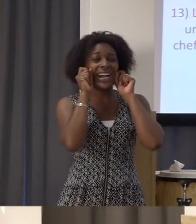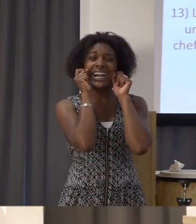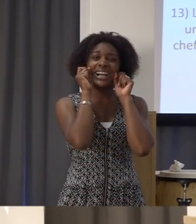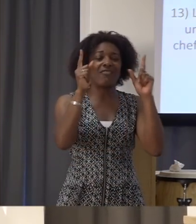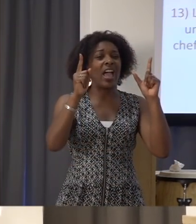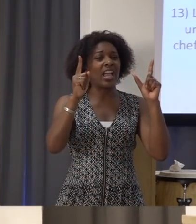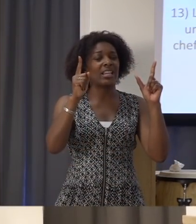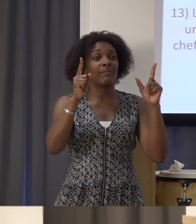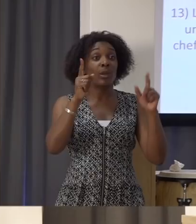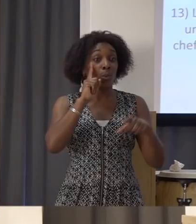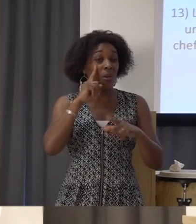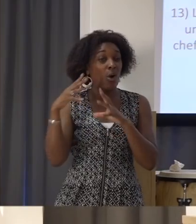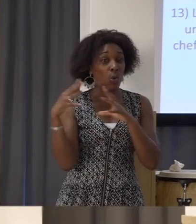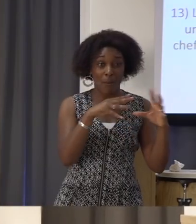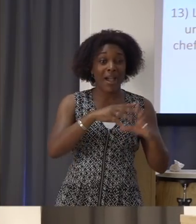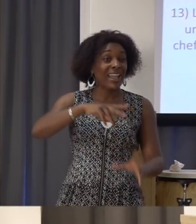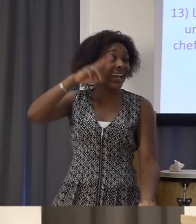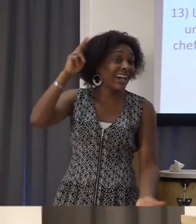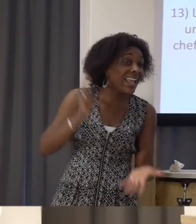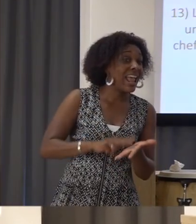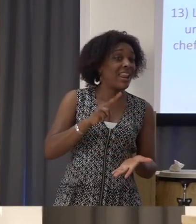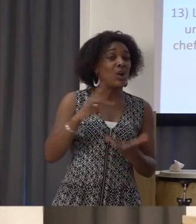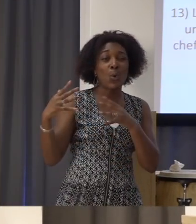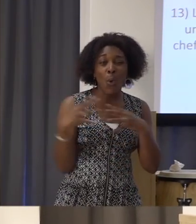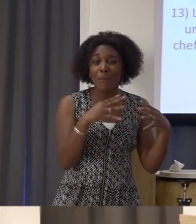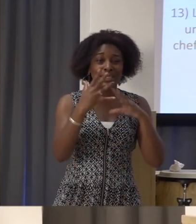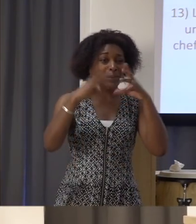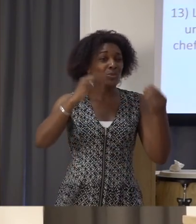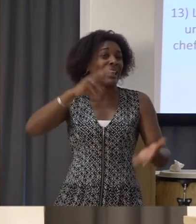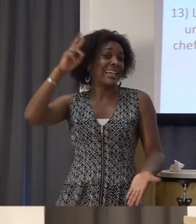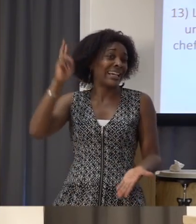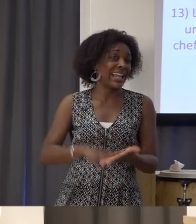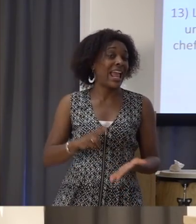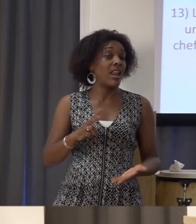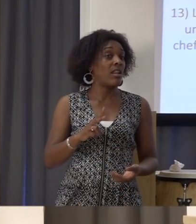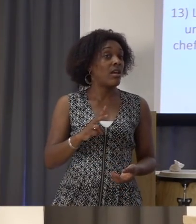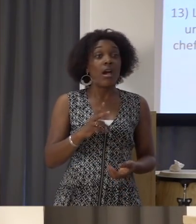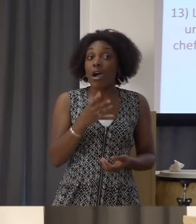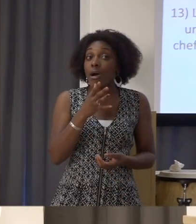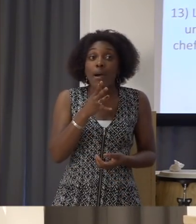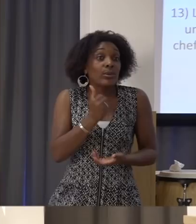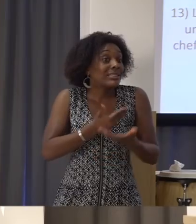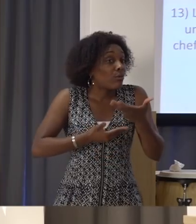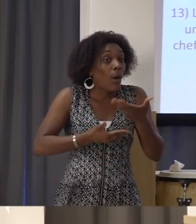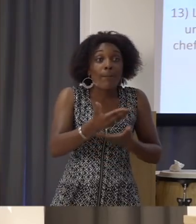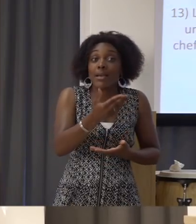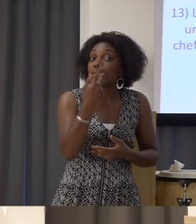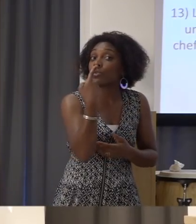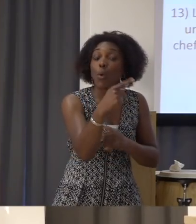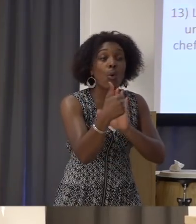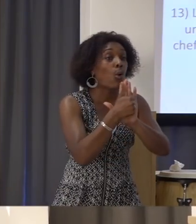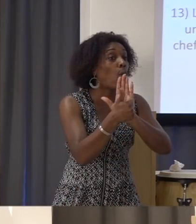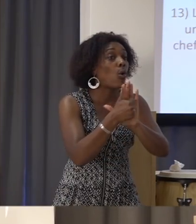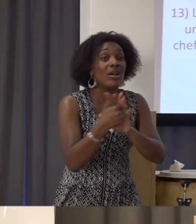Parce que le combat est réel. Et personne ne peut combattre à ta place. Personne.